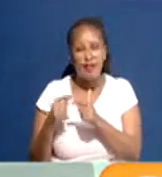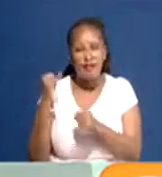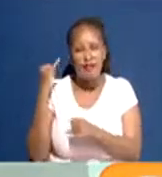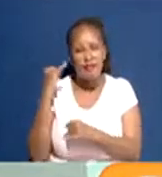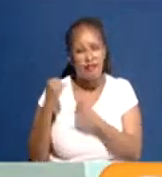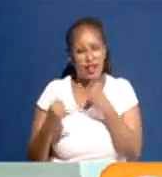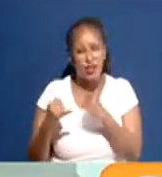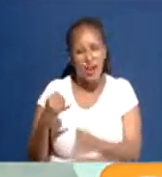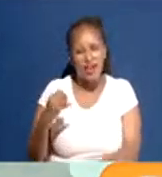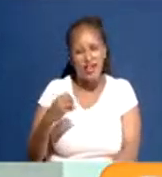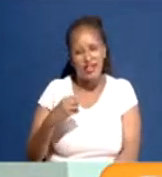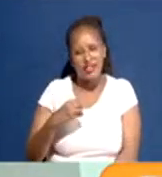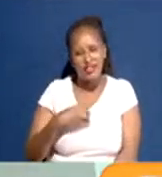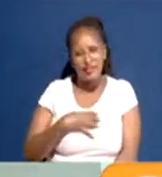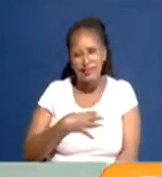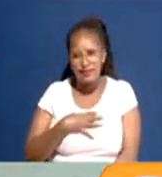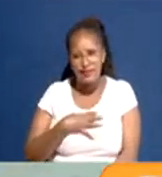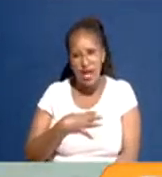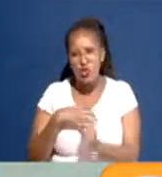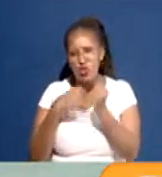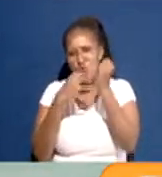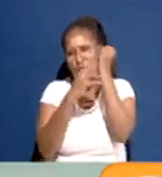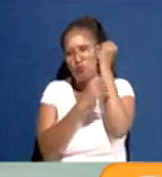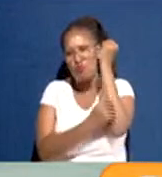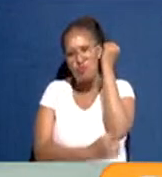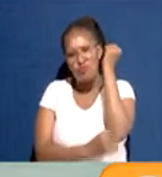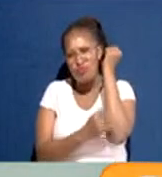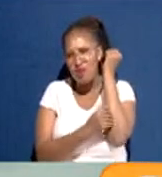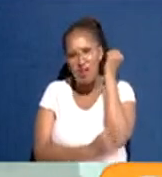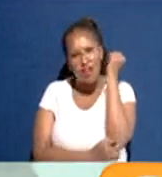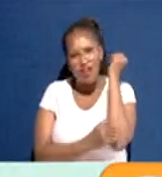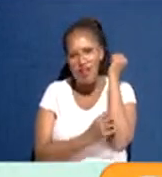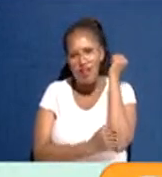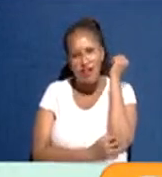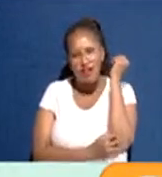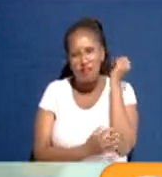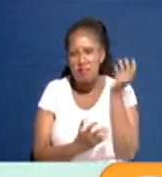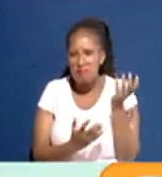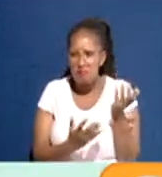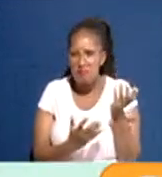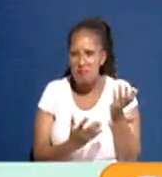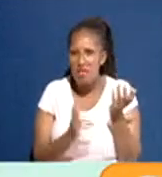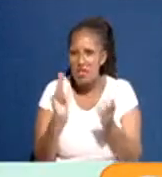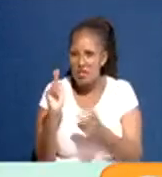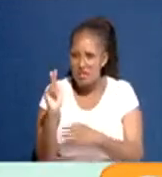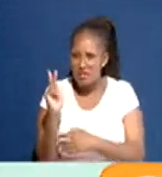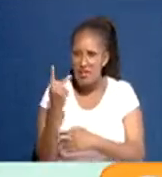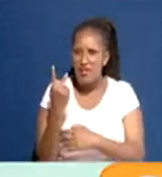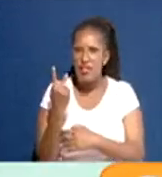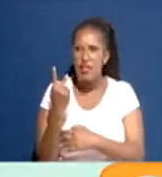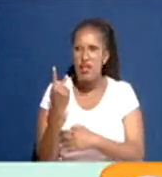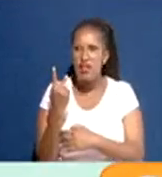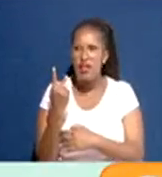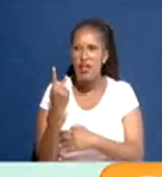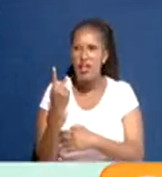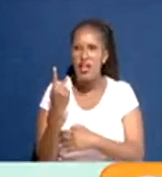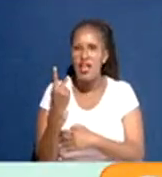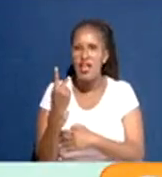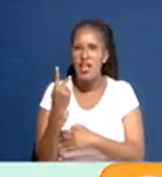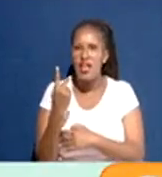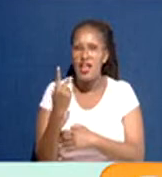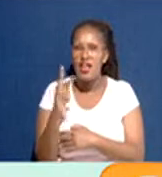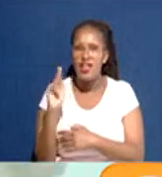maisha ya umaskini. Kenya, the Global Age